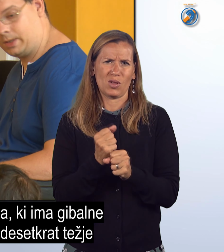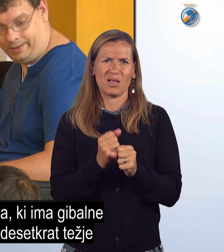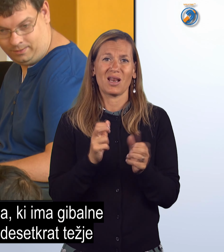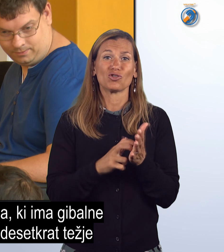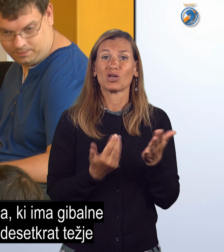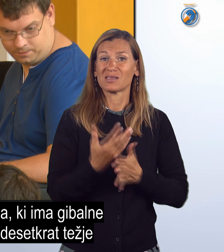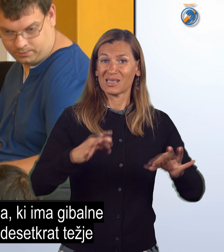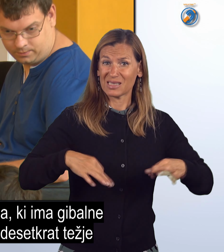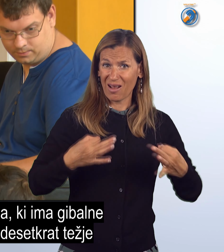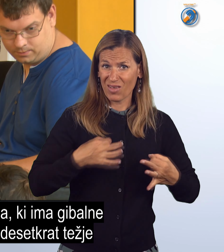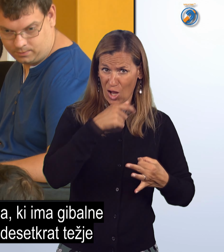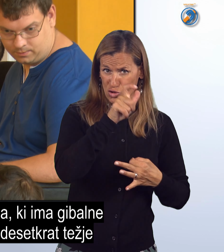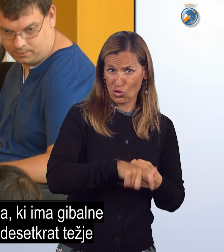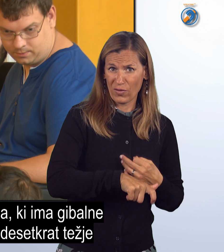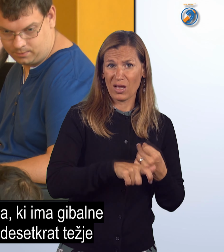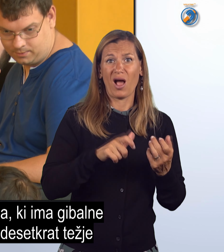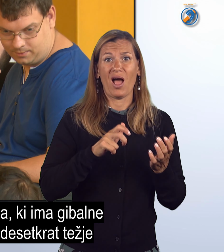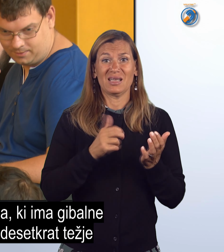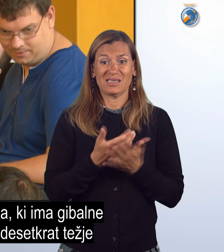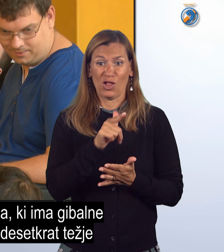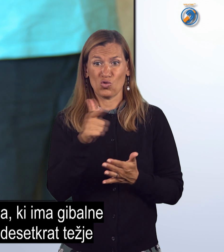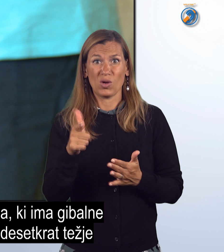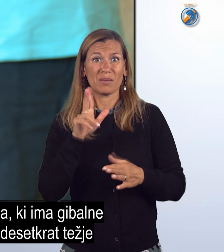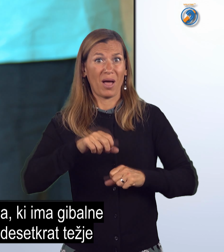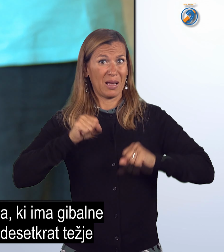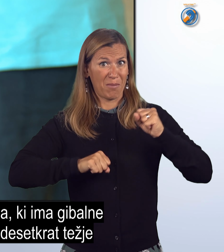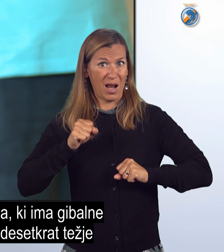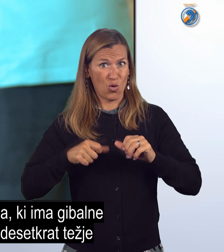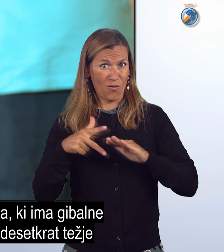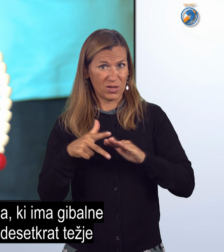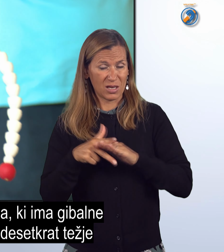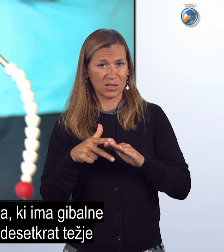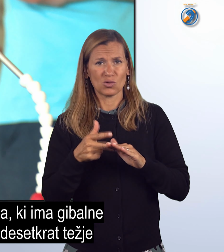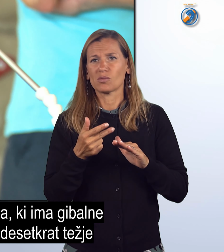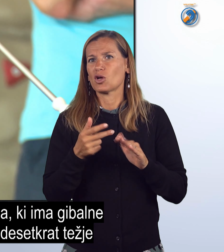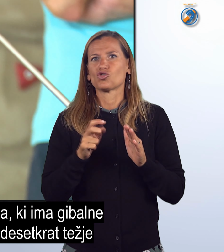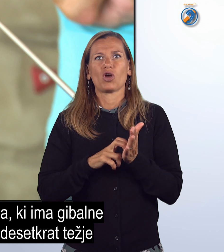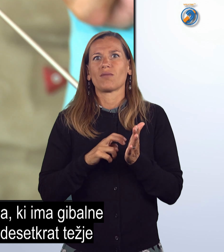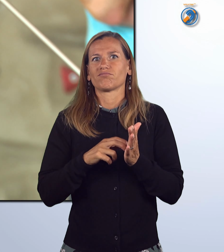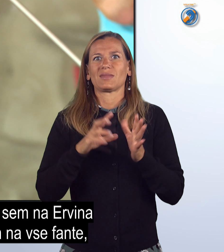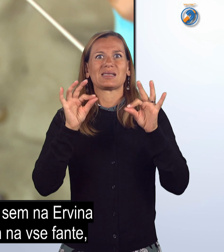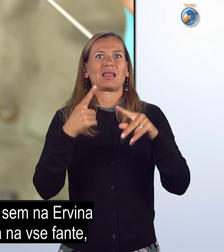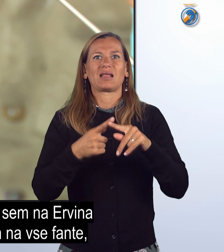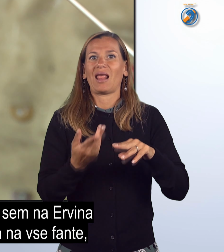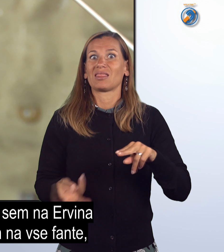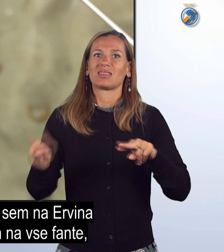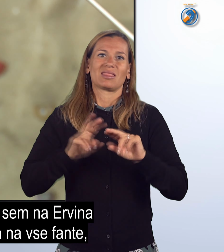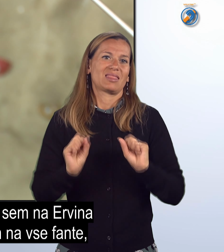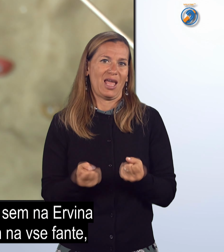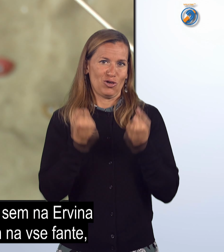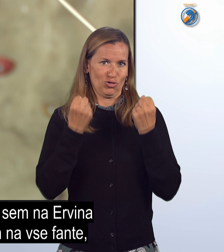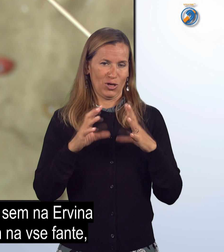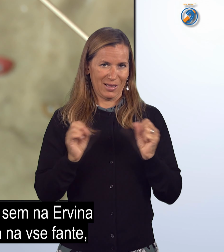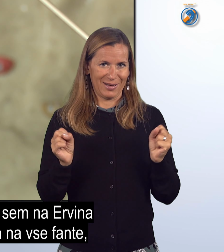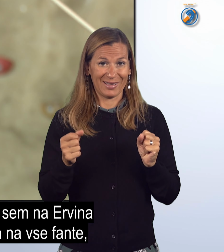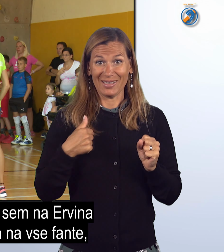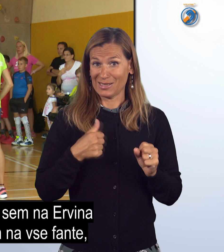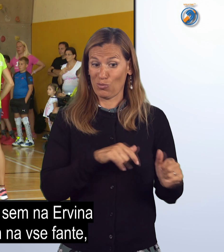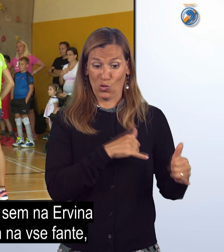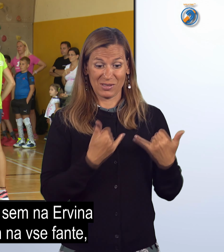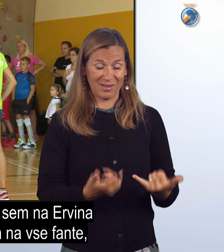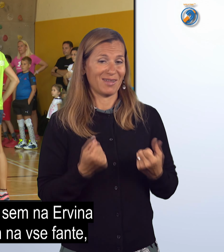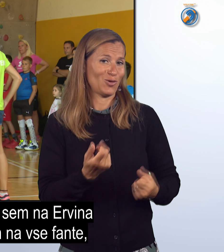človeka, ne bi rekel, nekoga, ki ima pa malo gibalne uverenosti, je pa to še krat deset teži nareste. Tako da jaz sem na Erbena zelo ponosen, kar smo